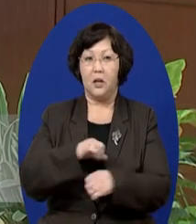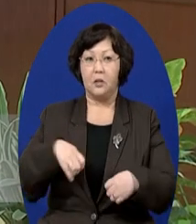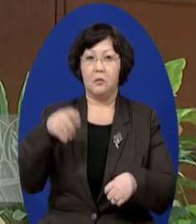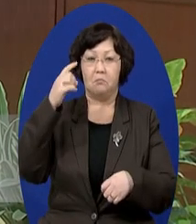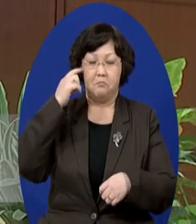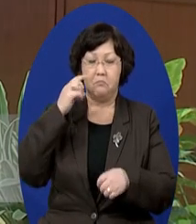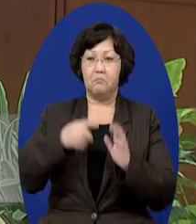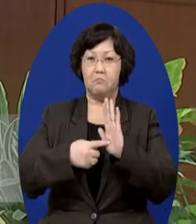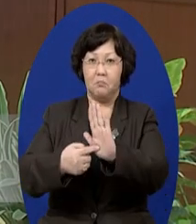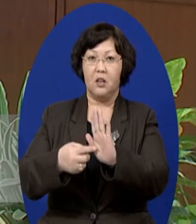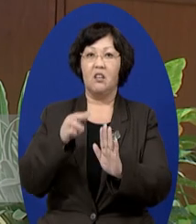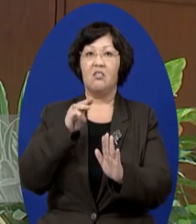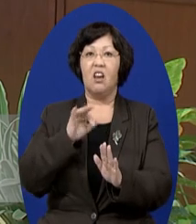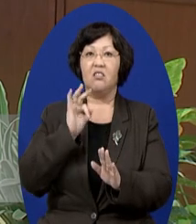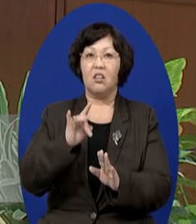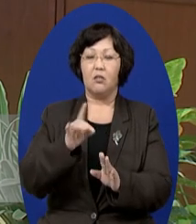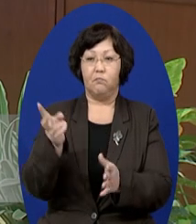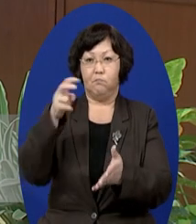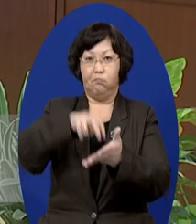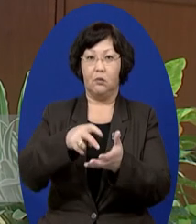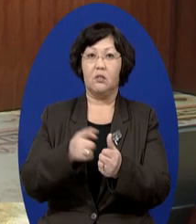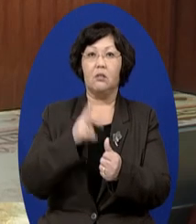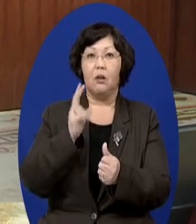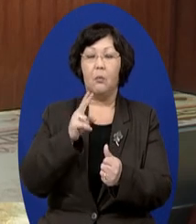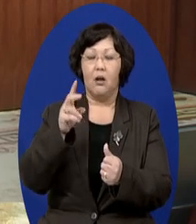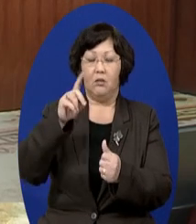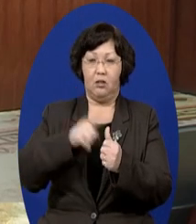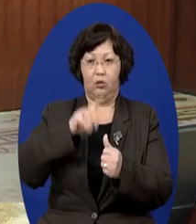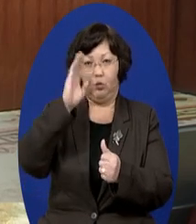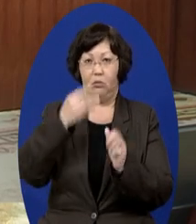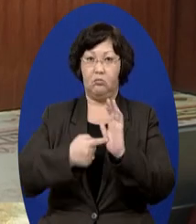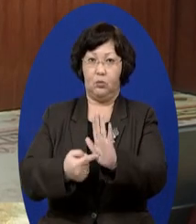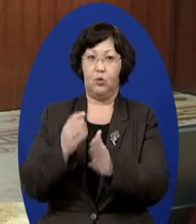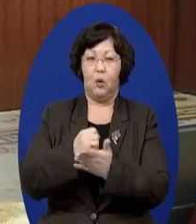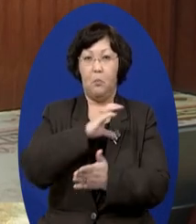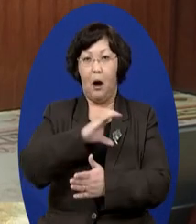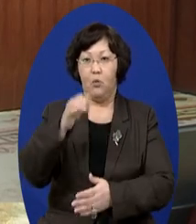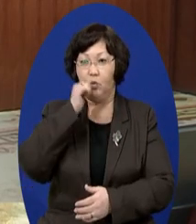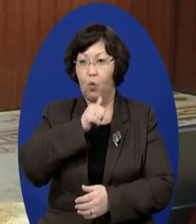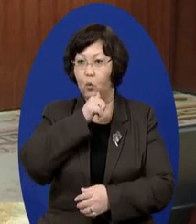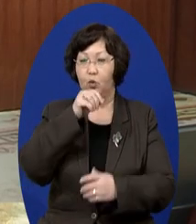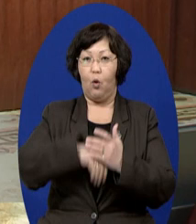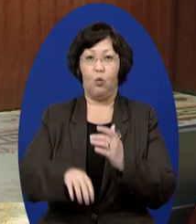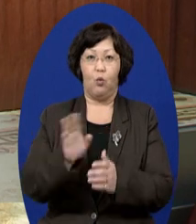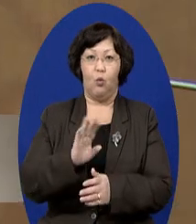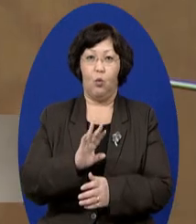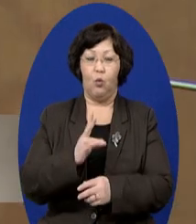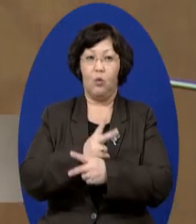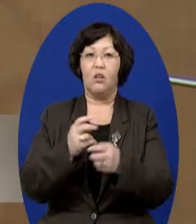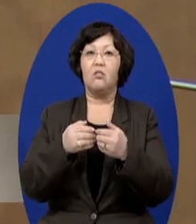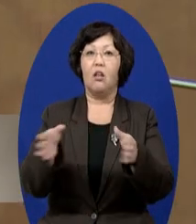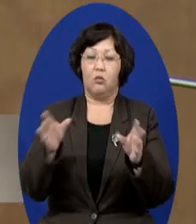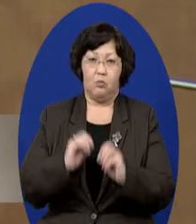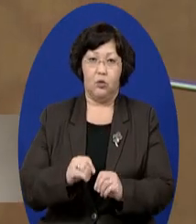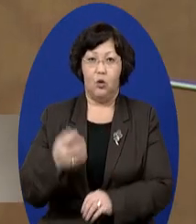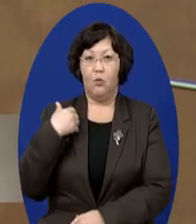тендерт ямар компани шалгарч байгааг хүн бүр мэдэж байх ёстой юм а. Үүнийг байгуулгын нууцад хамруулахгүй гэдгийг хуулиар заажээ. Урд нь одоо